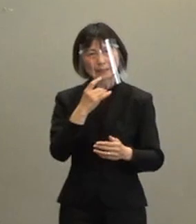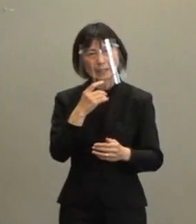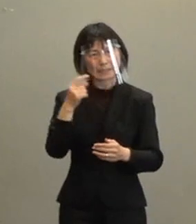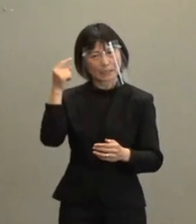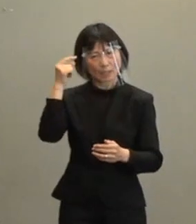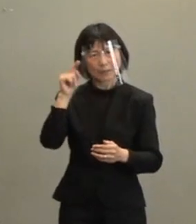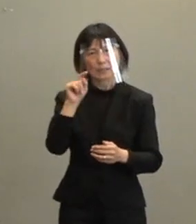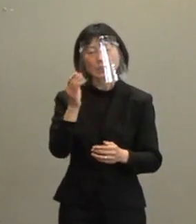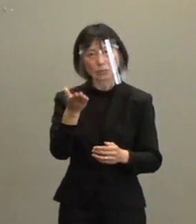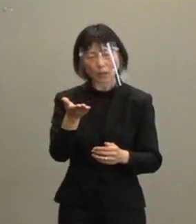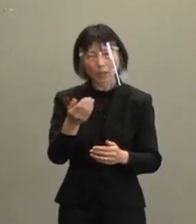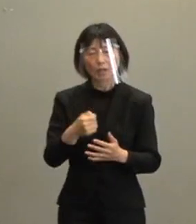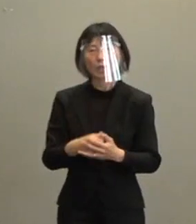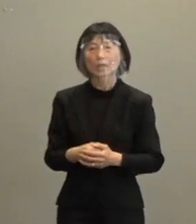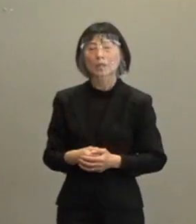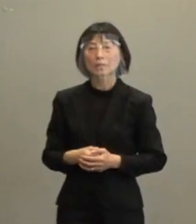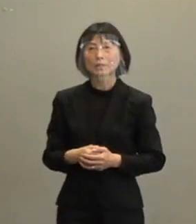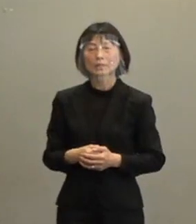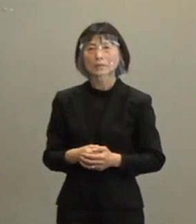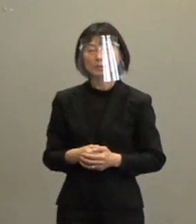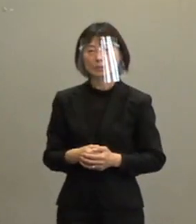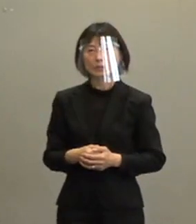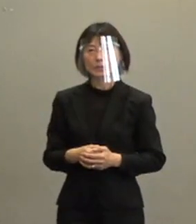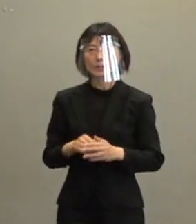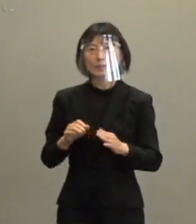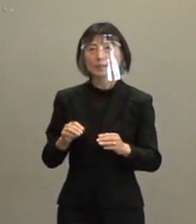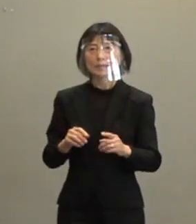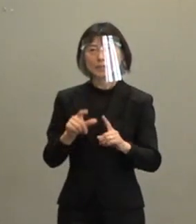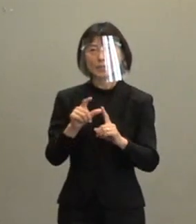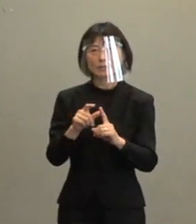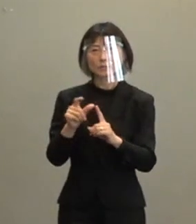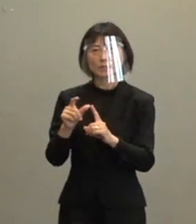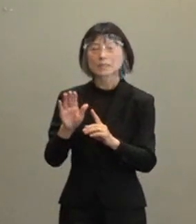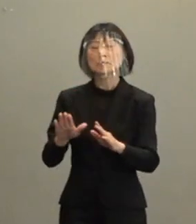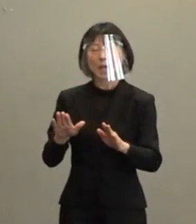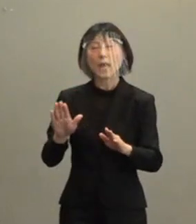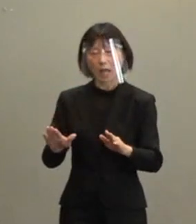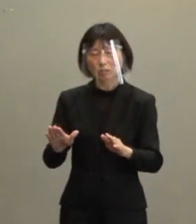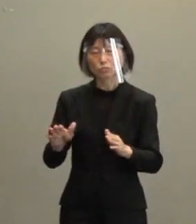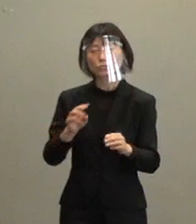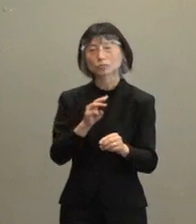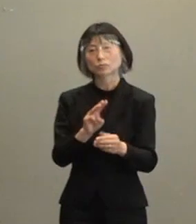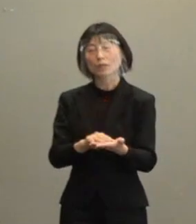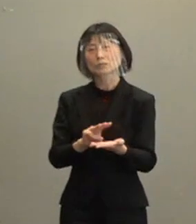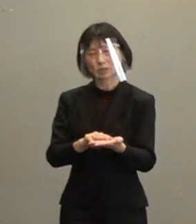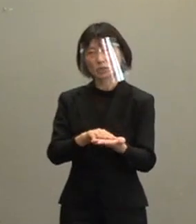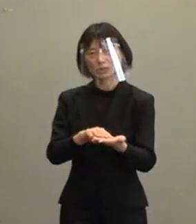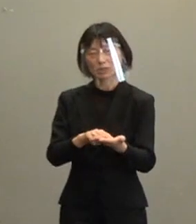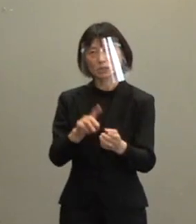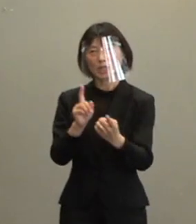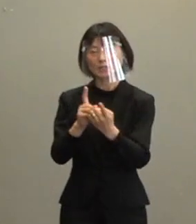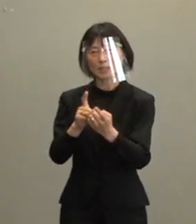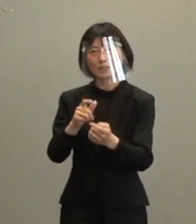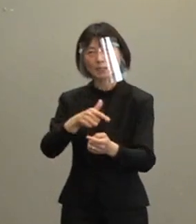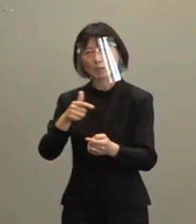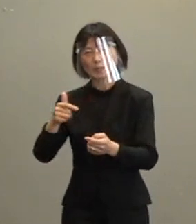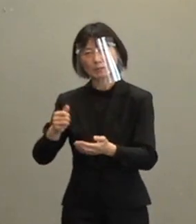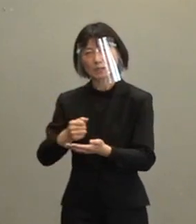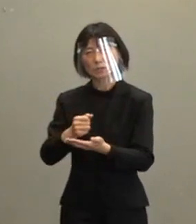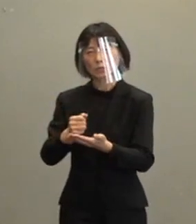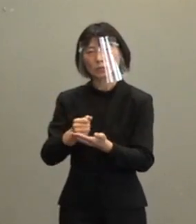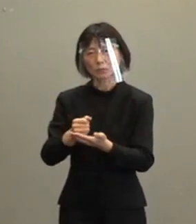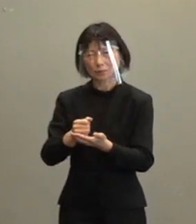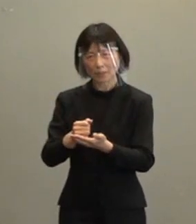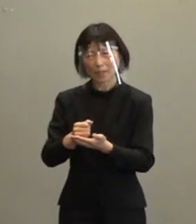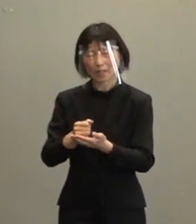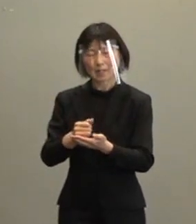思います。 そうですね、mRNA ワクチンに対してですね、さまざまな事情で接種